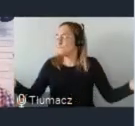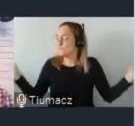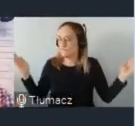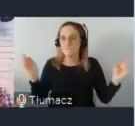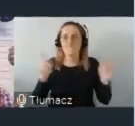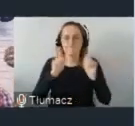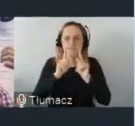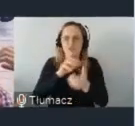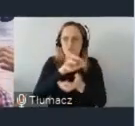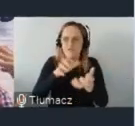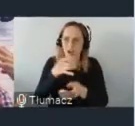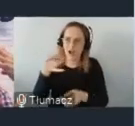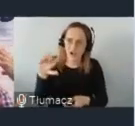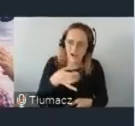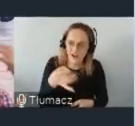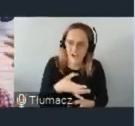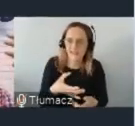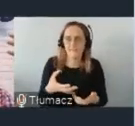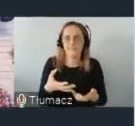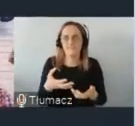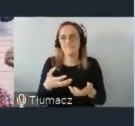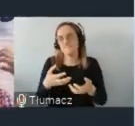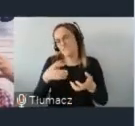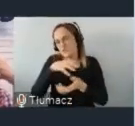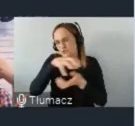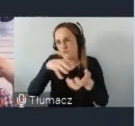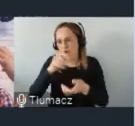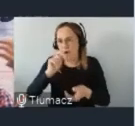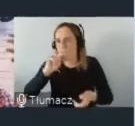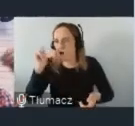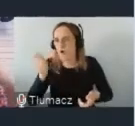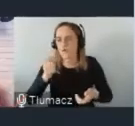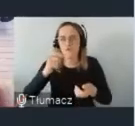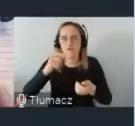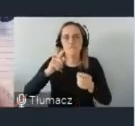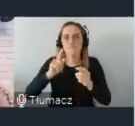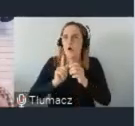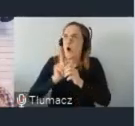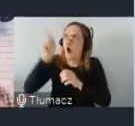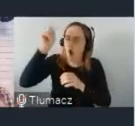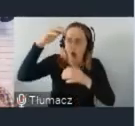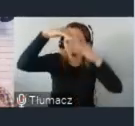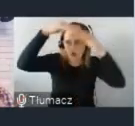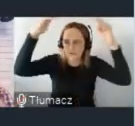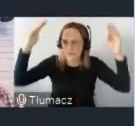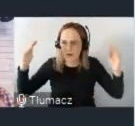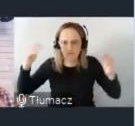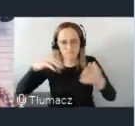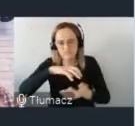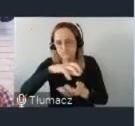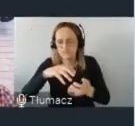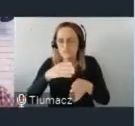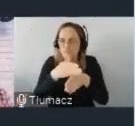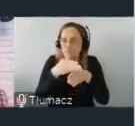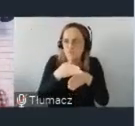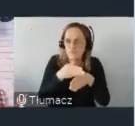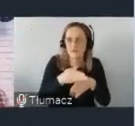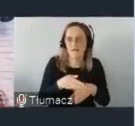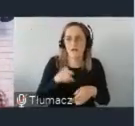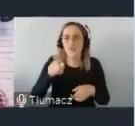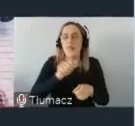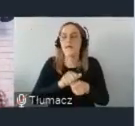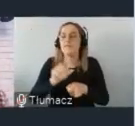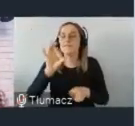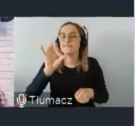świata gry, przenosimy się do świata podróży, po kosmosie, po jaskiniach, ale wszystko to jest